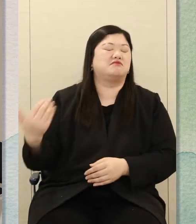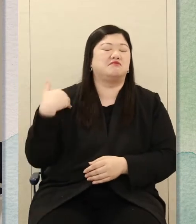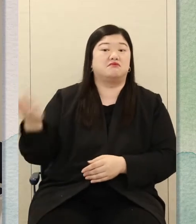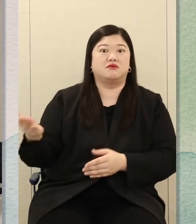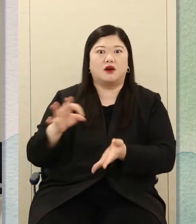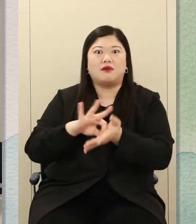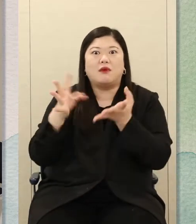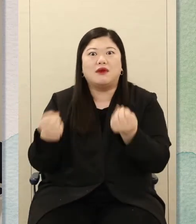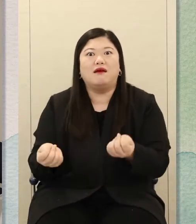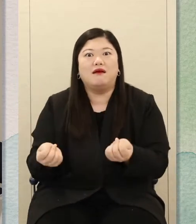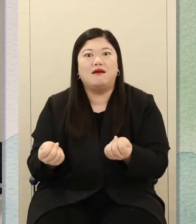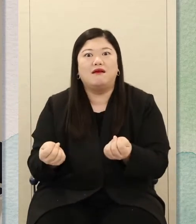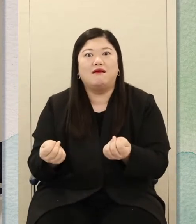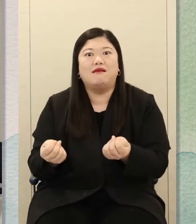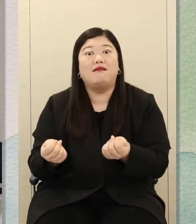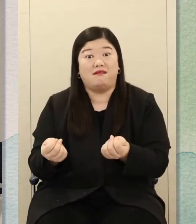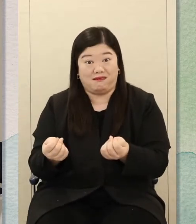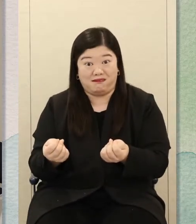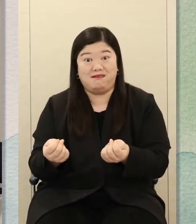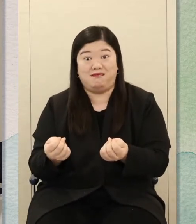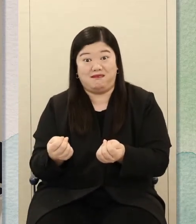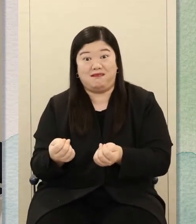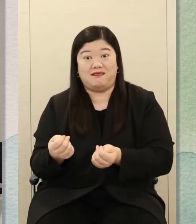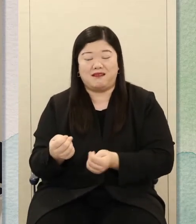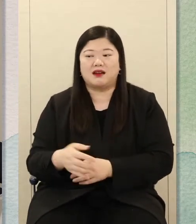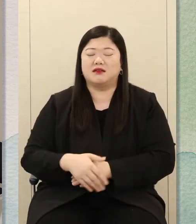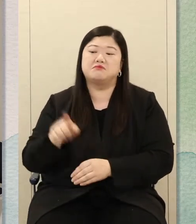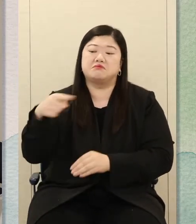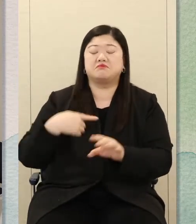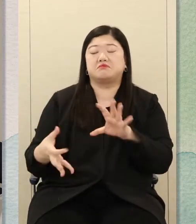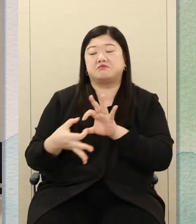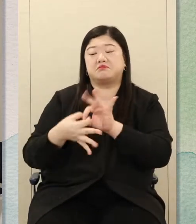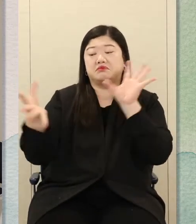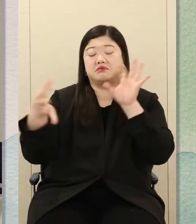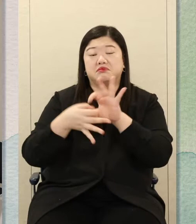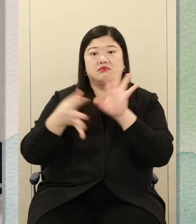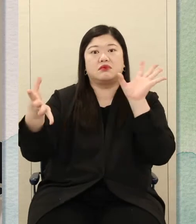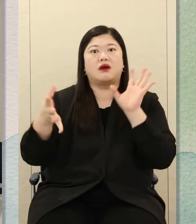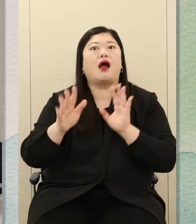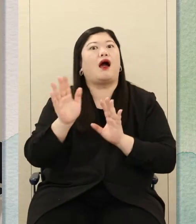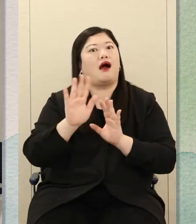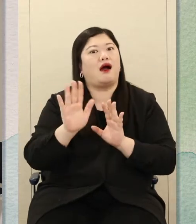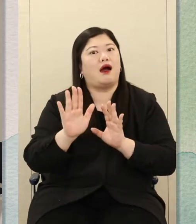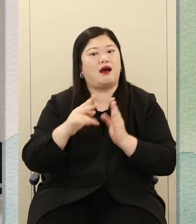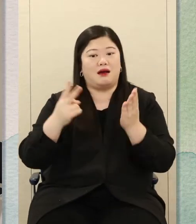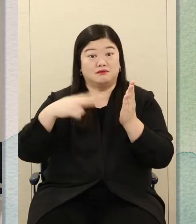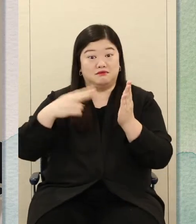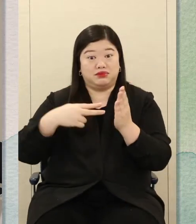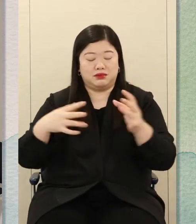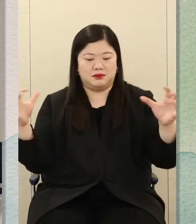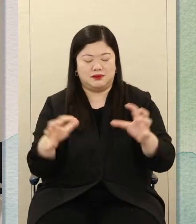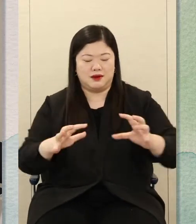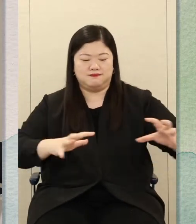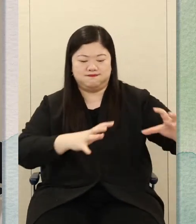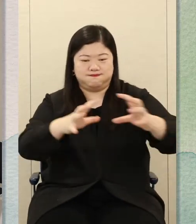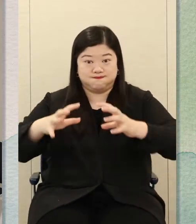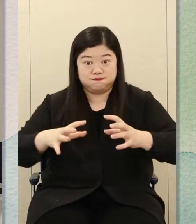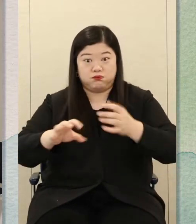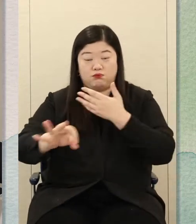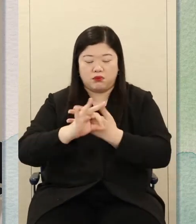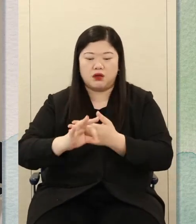거예요. 근데 그렇지 않은 세계를 만들어낼 수 있는데 그게 책이 있기 때문에